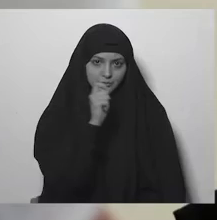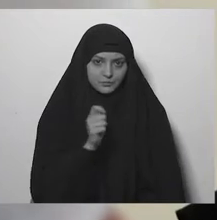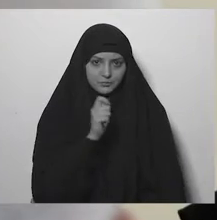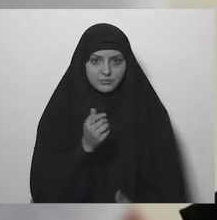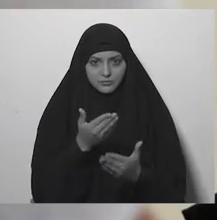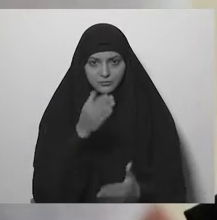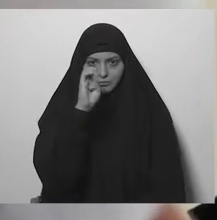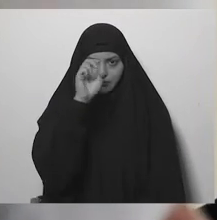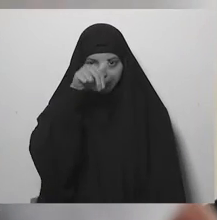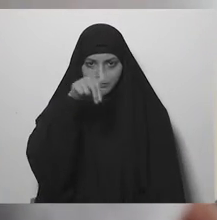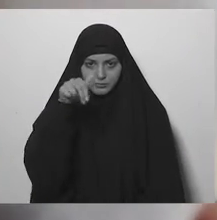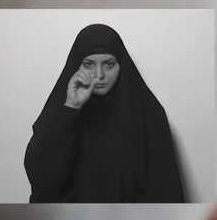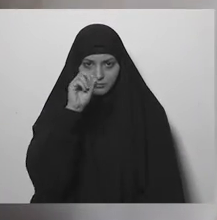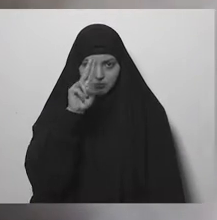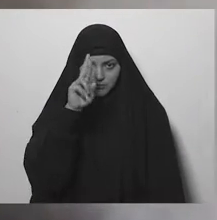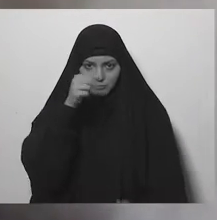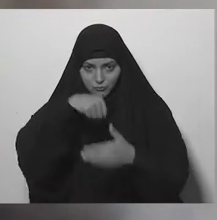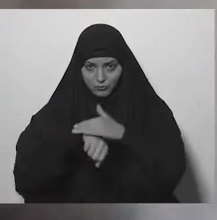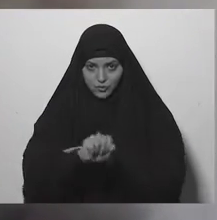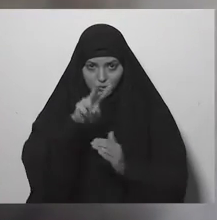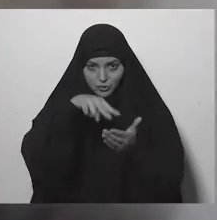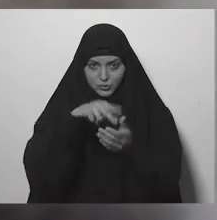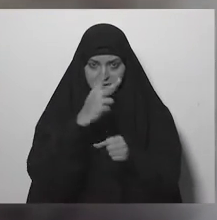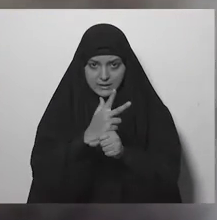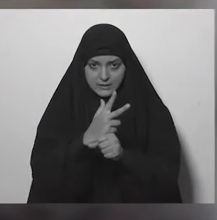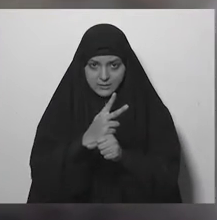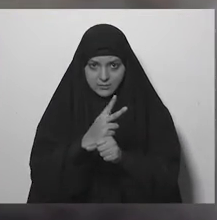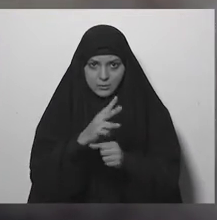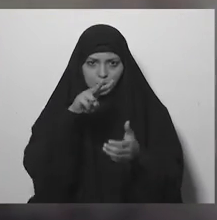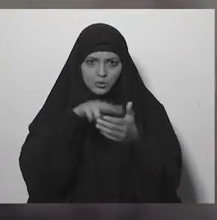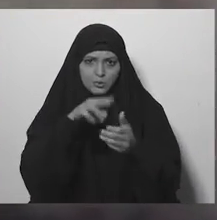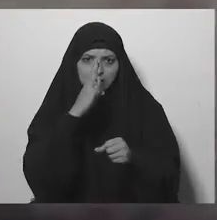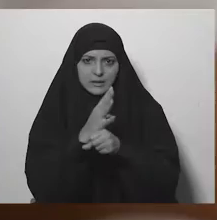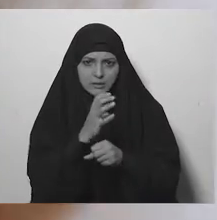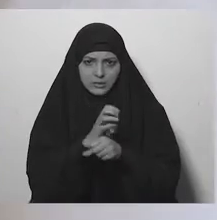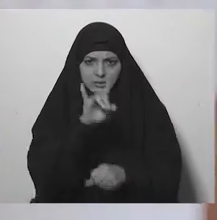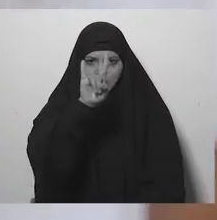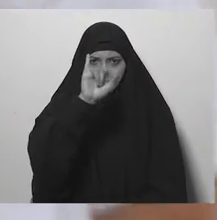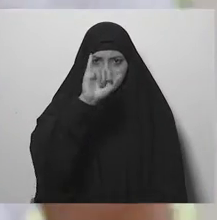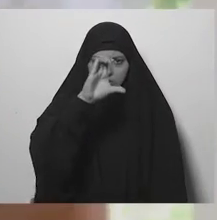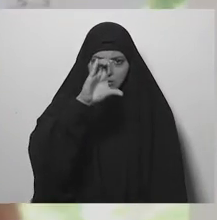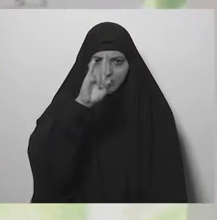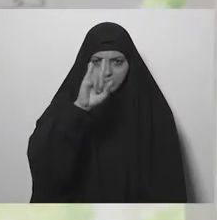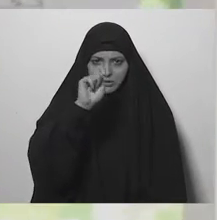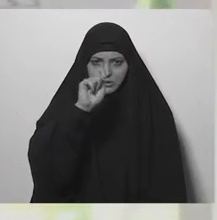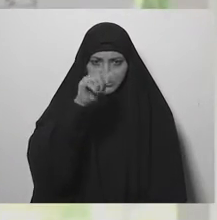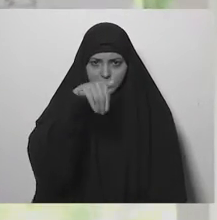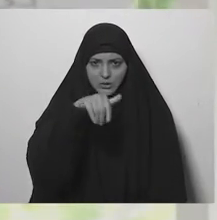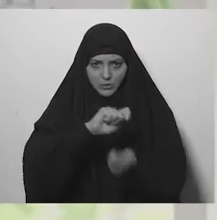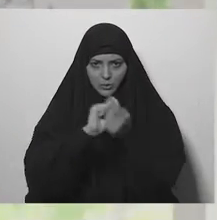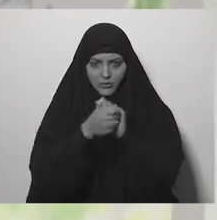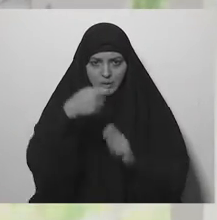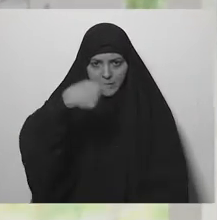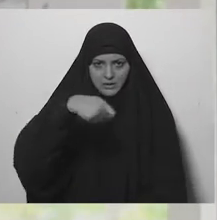l'association ennour aînés en 2013 en 2014 hicham bakr à dire devient